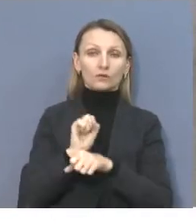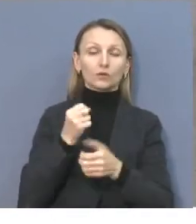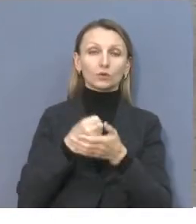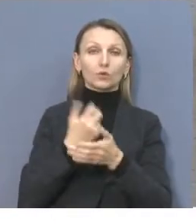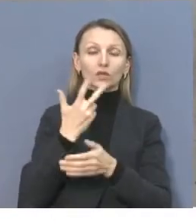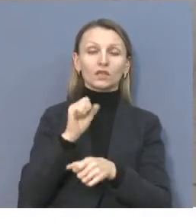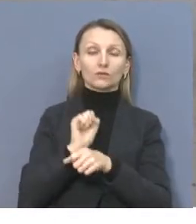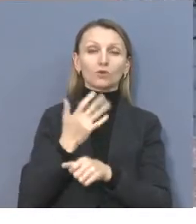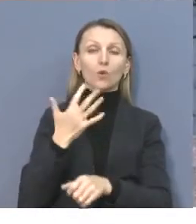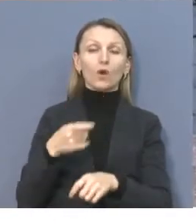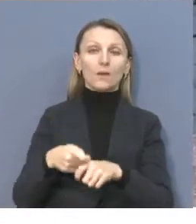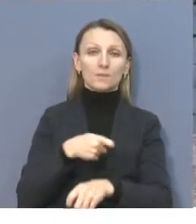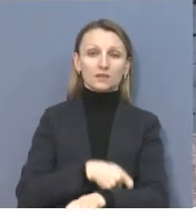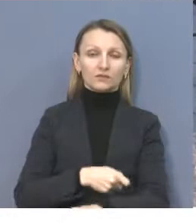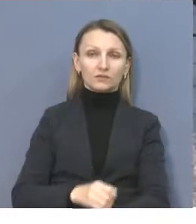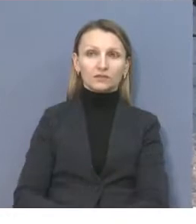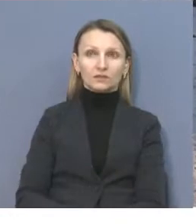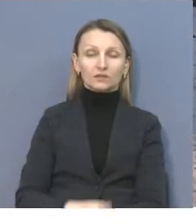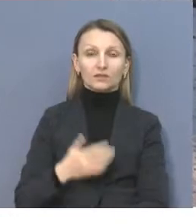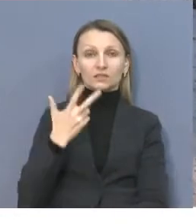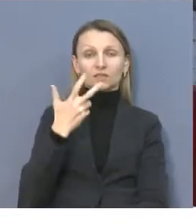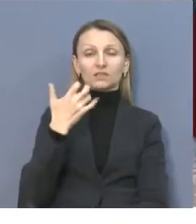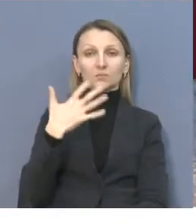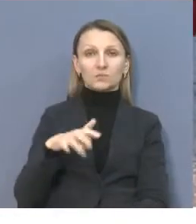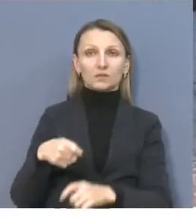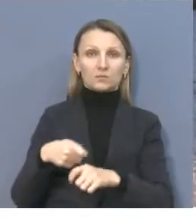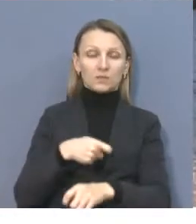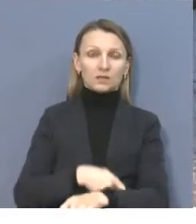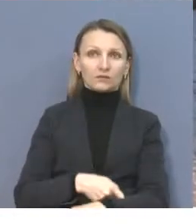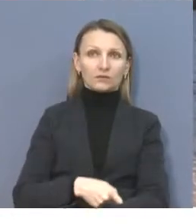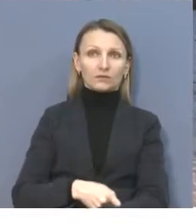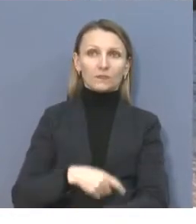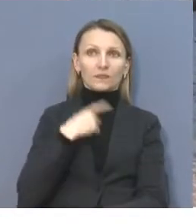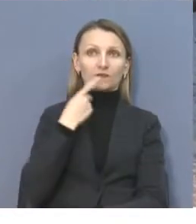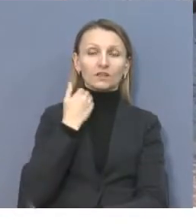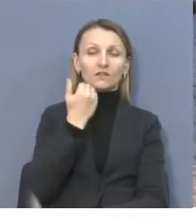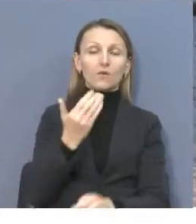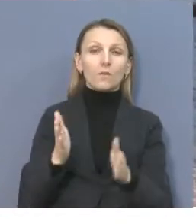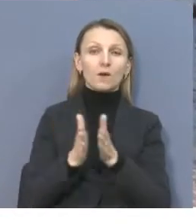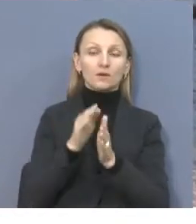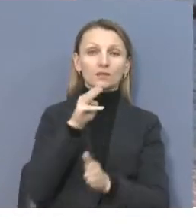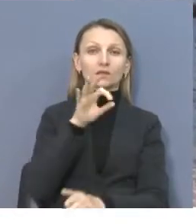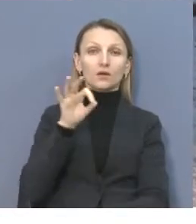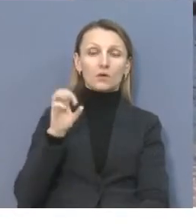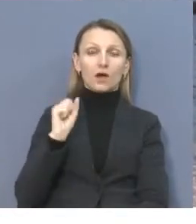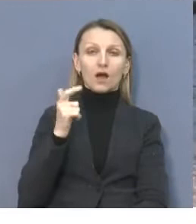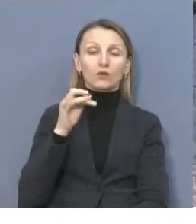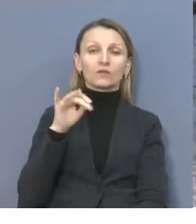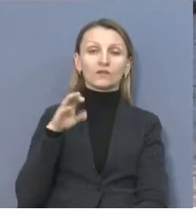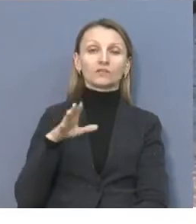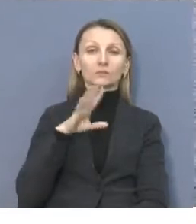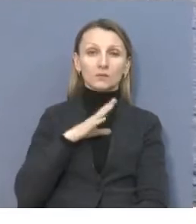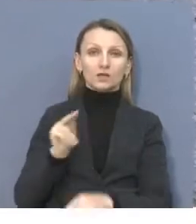шиллер этот метод где-то триста пятьдесят метров подрядчиков попросили to cook шептал агроинвест о ней дороге